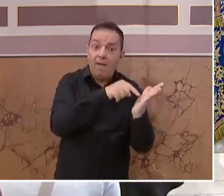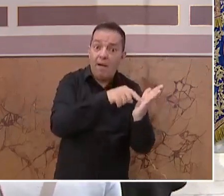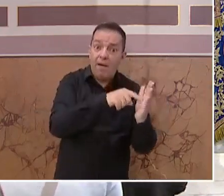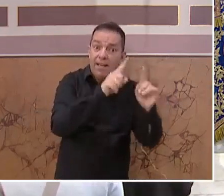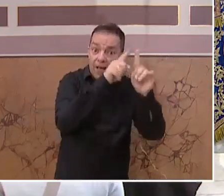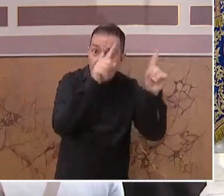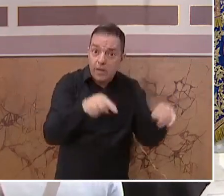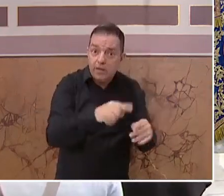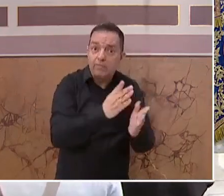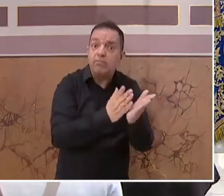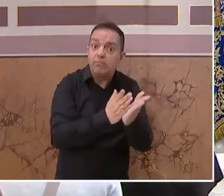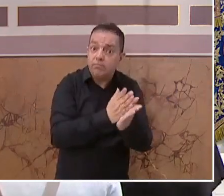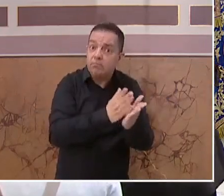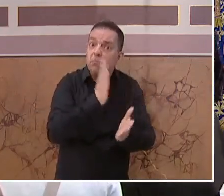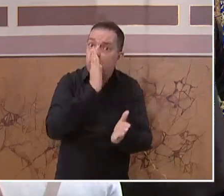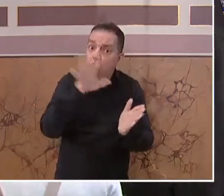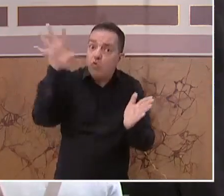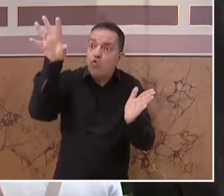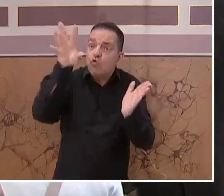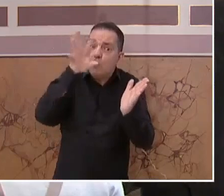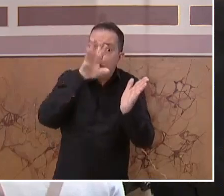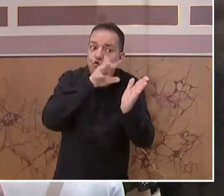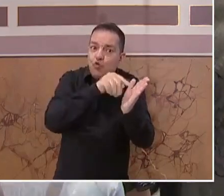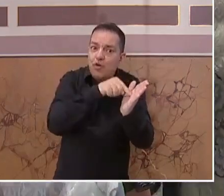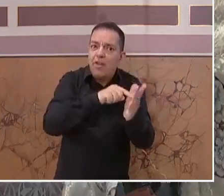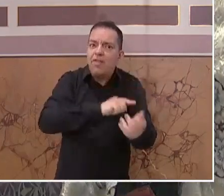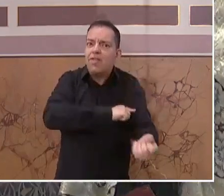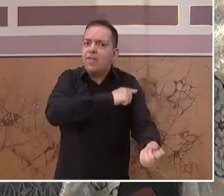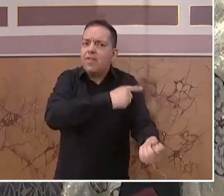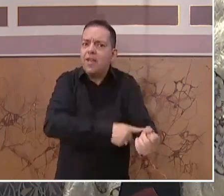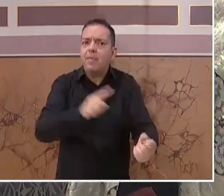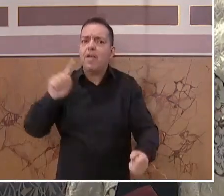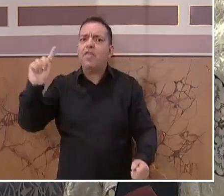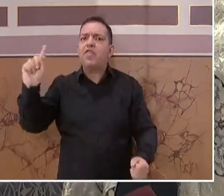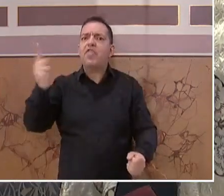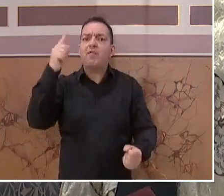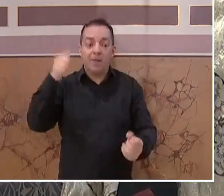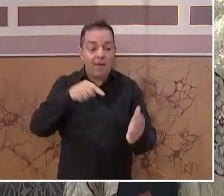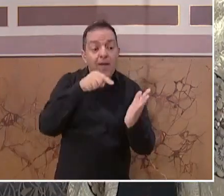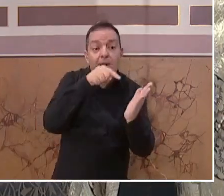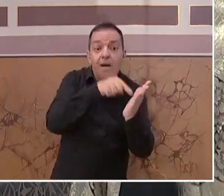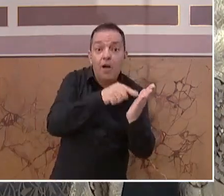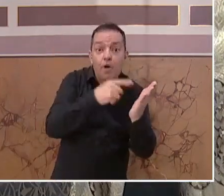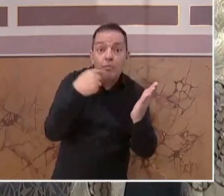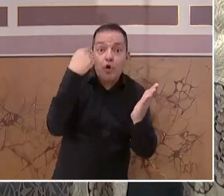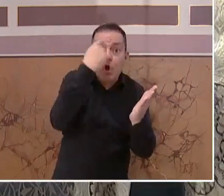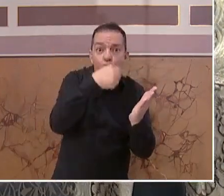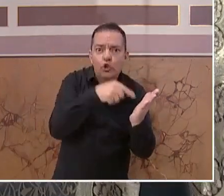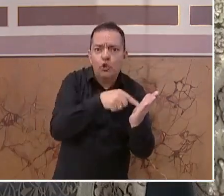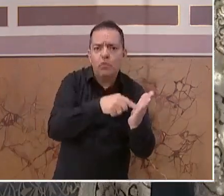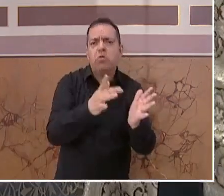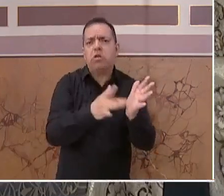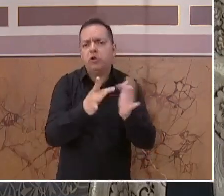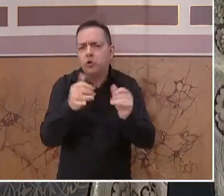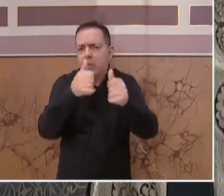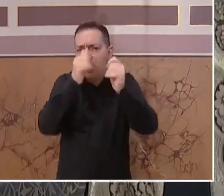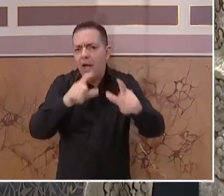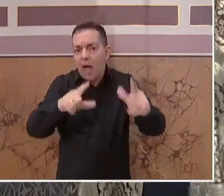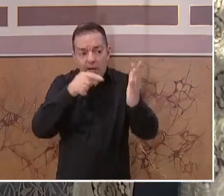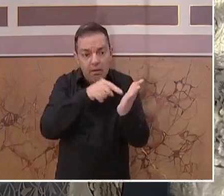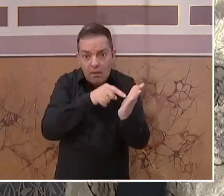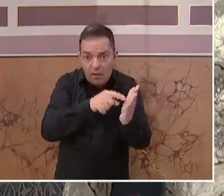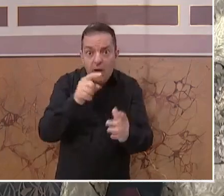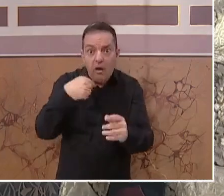και δυνάμει θαυματουργές, αφού τα πρόσωπα που εικονίζονται σε αυτές είναι